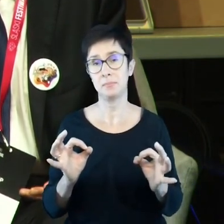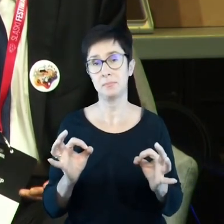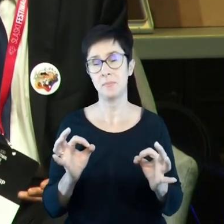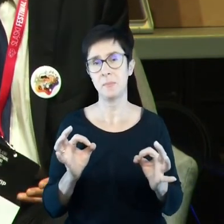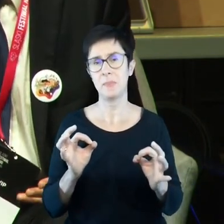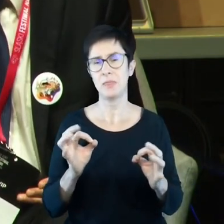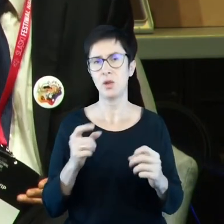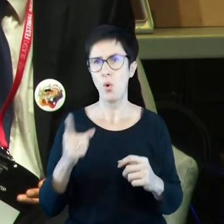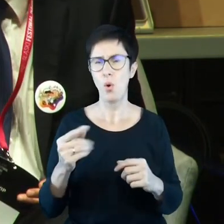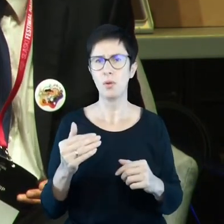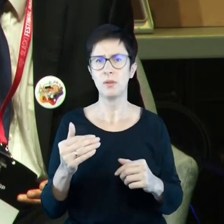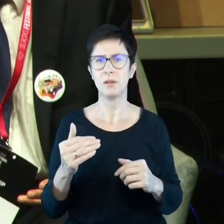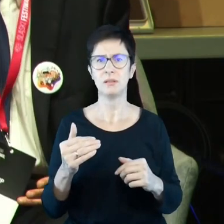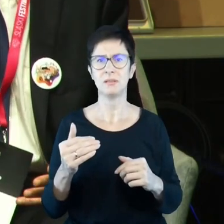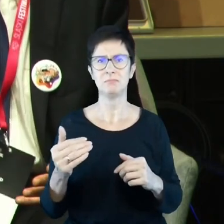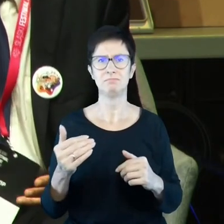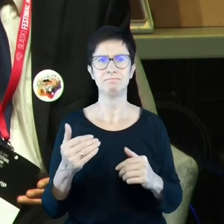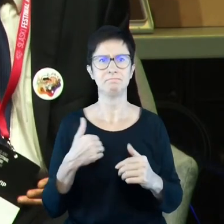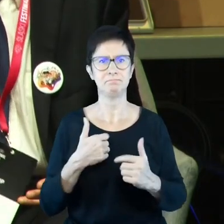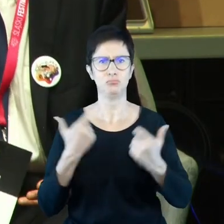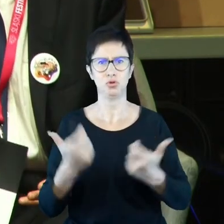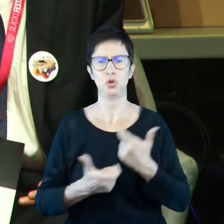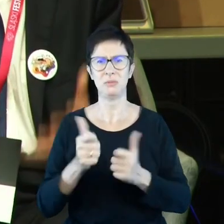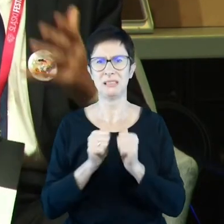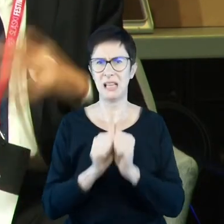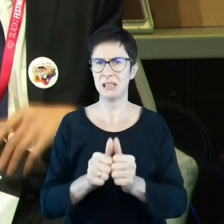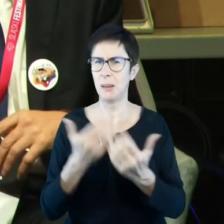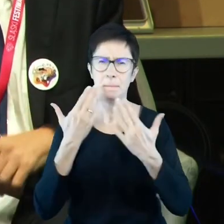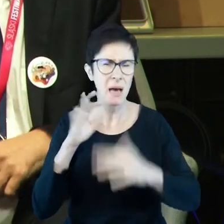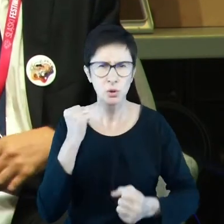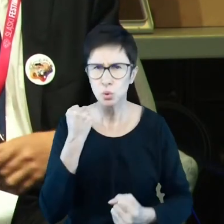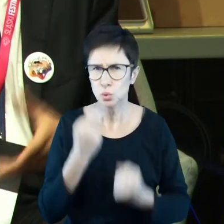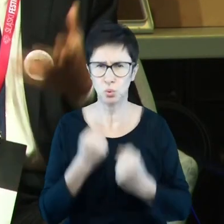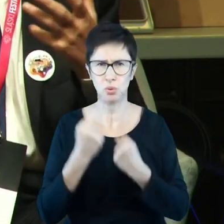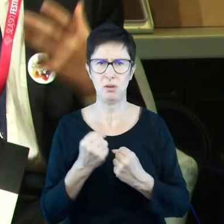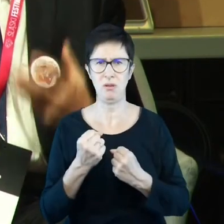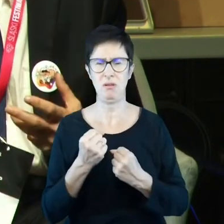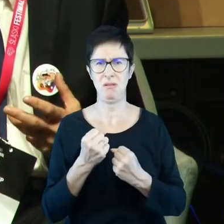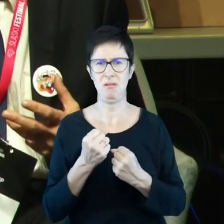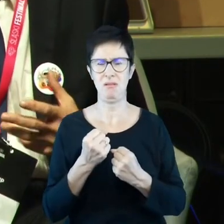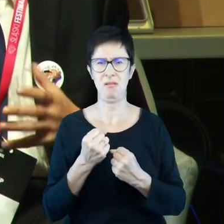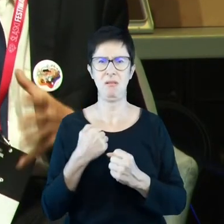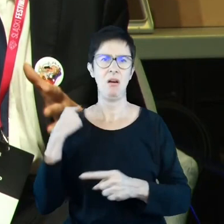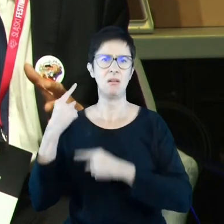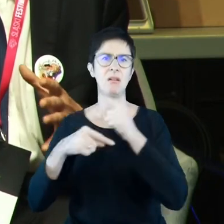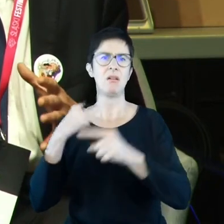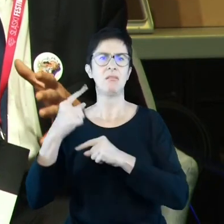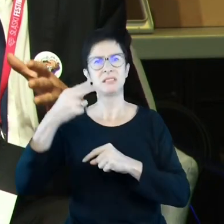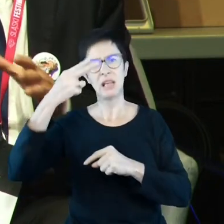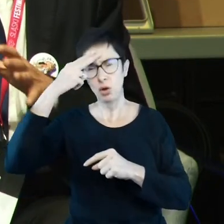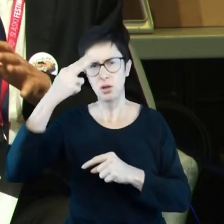właściwie zadanie niewiarygodnie trudne, wbrew środowiskom, wbrew stereotypom, wbrew odziedziczonym prawdom, po to